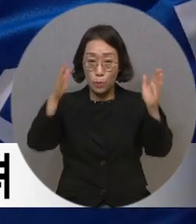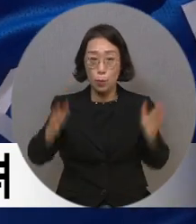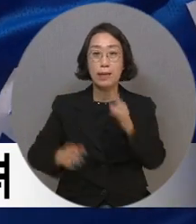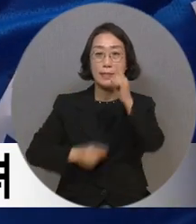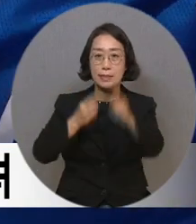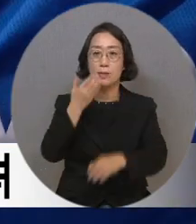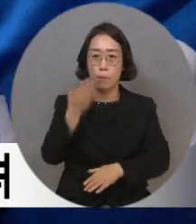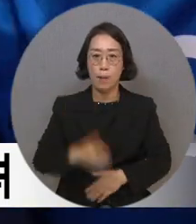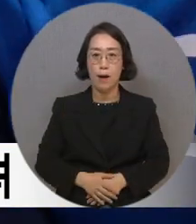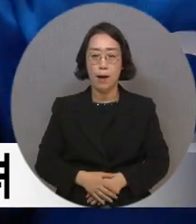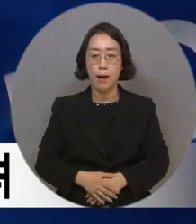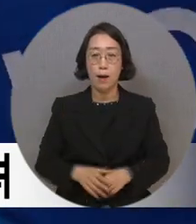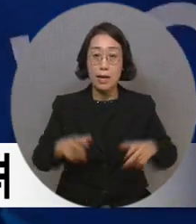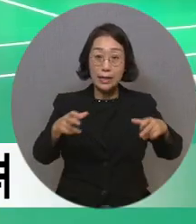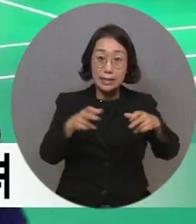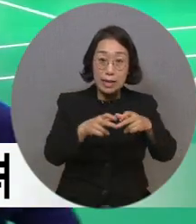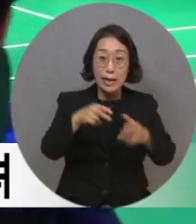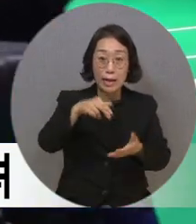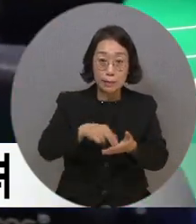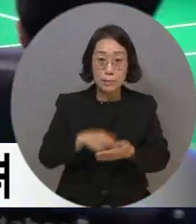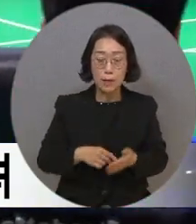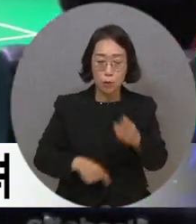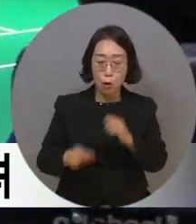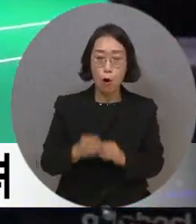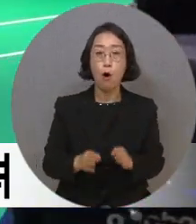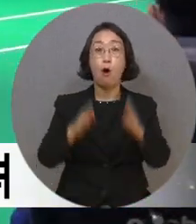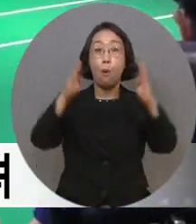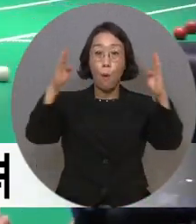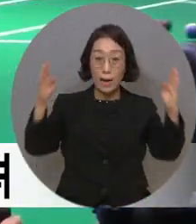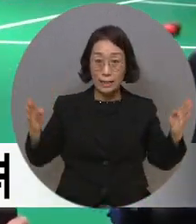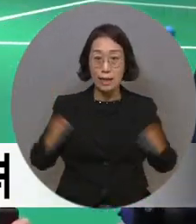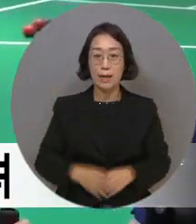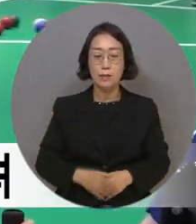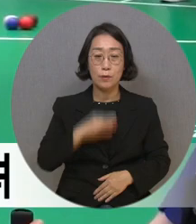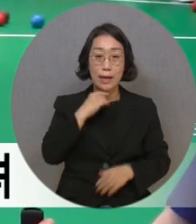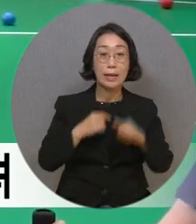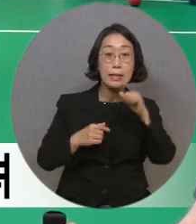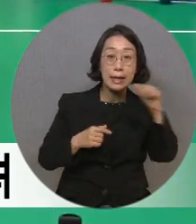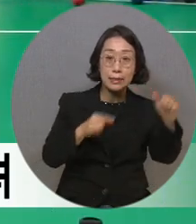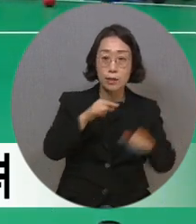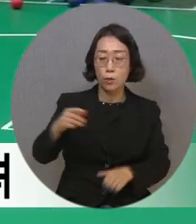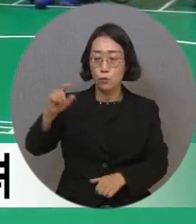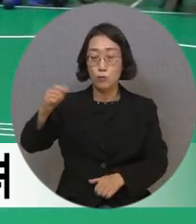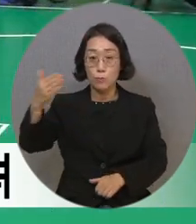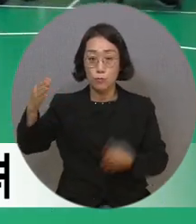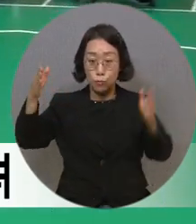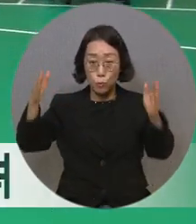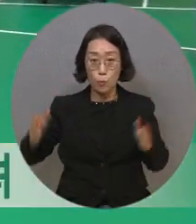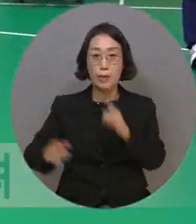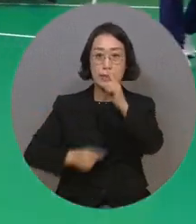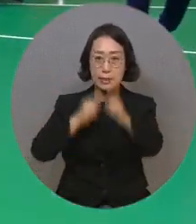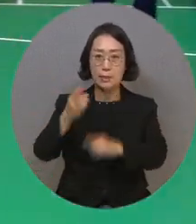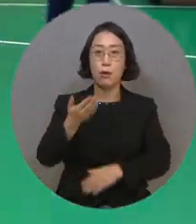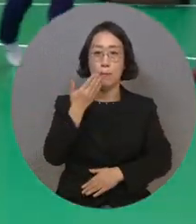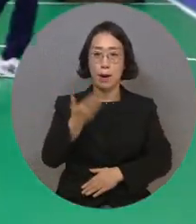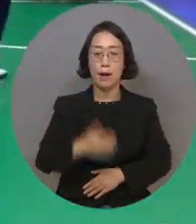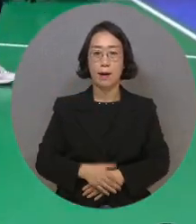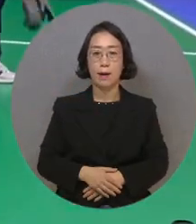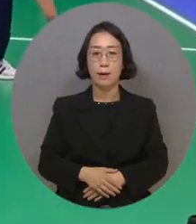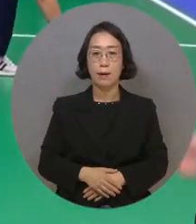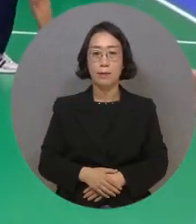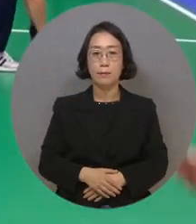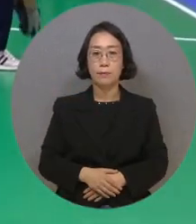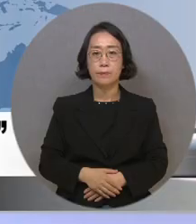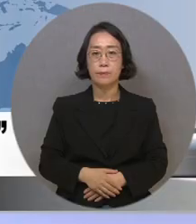있습니다. 장애인의 경우 지원 대상 연령을 확대해 5세에서 69세라면 신청 가능합니다.